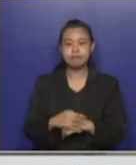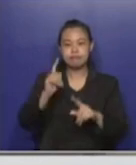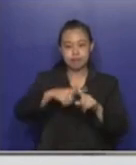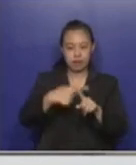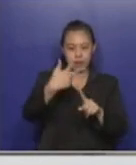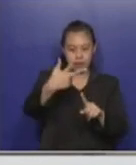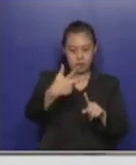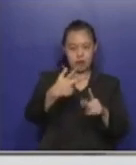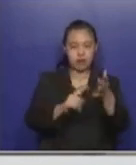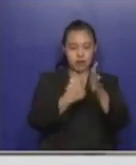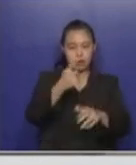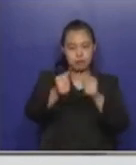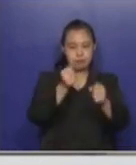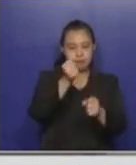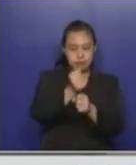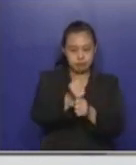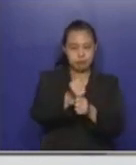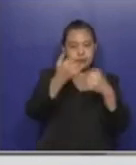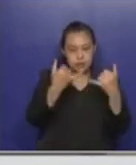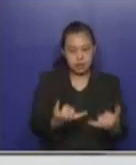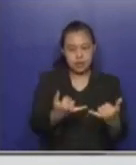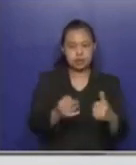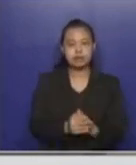นี้ตัวเลขนี้ลดลงเหลือ